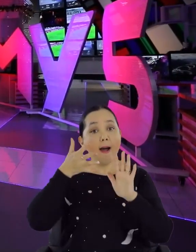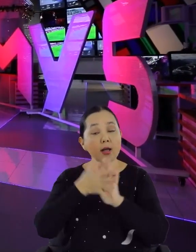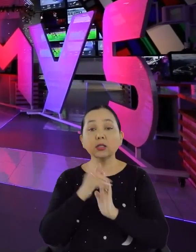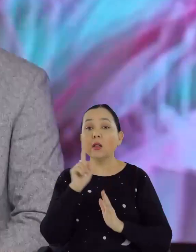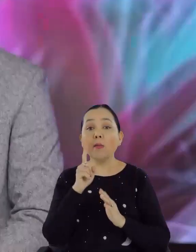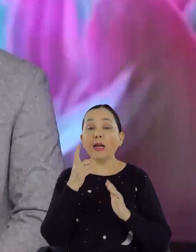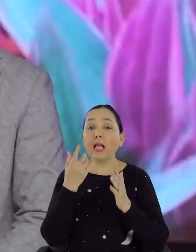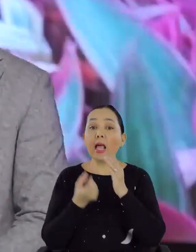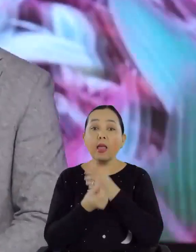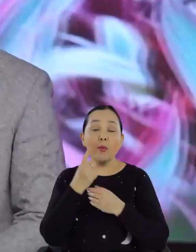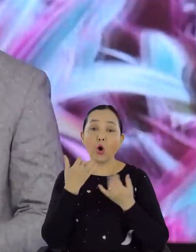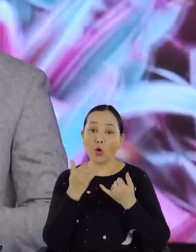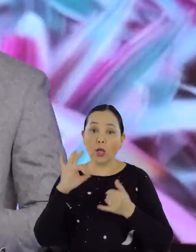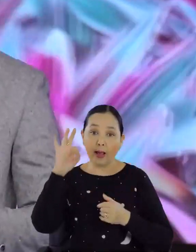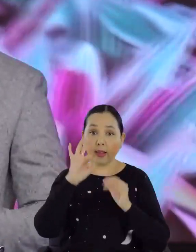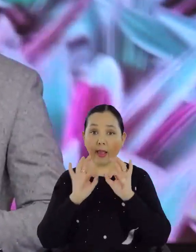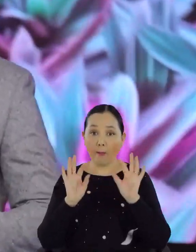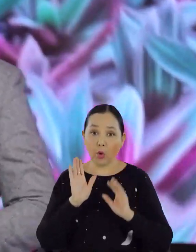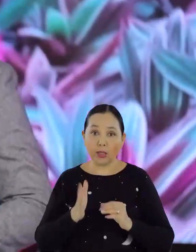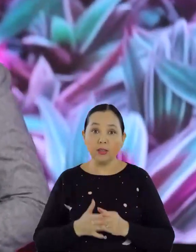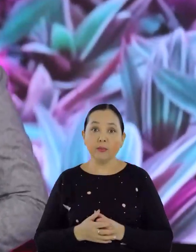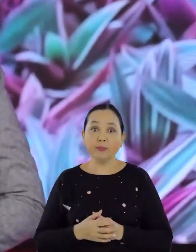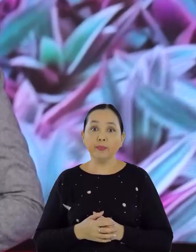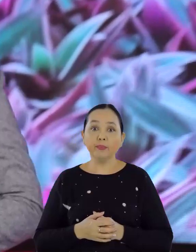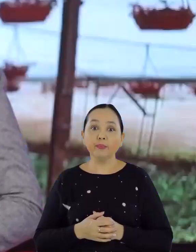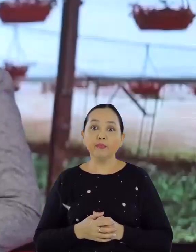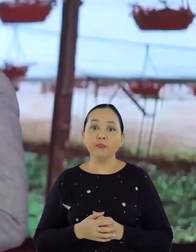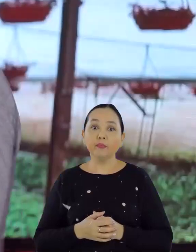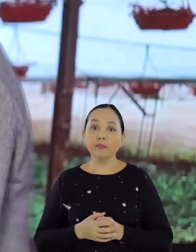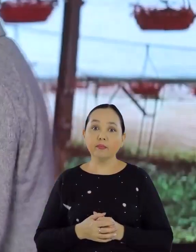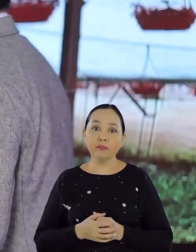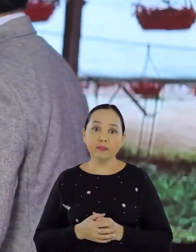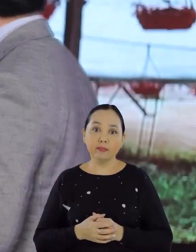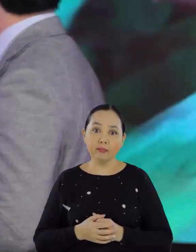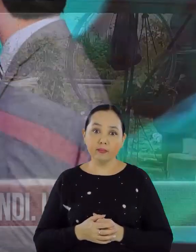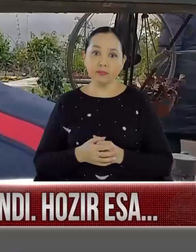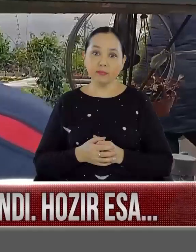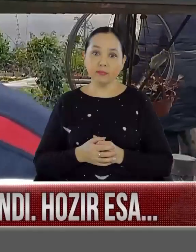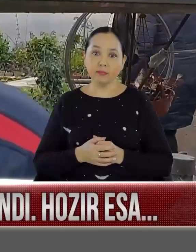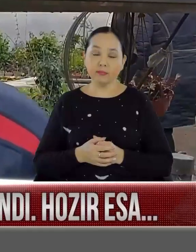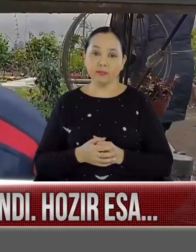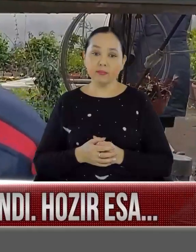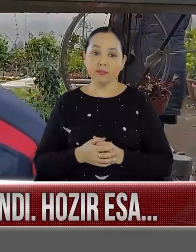Xarajatlari nimalardan iborat? Bu haqida ham gap boradi lavhada. Gullar rasi chiroyli ekan, qara.